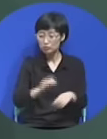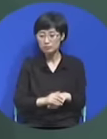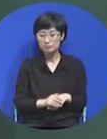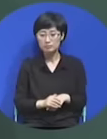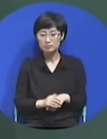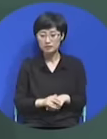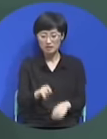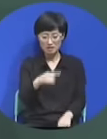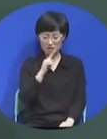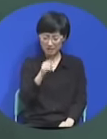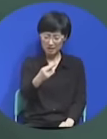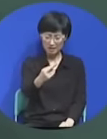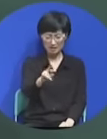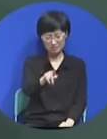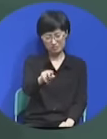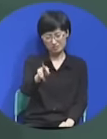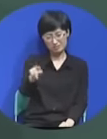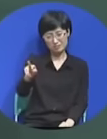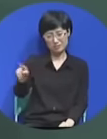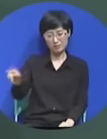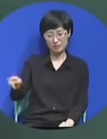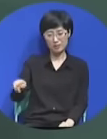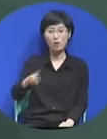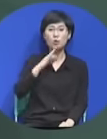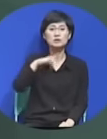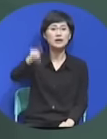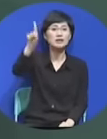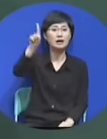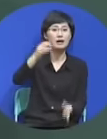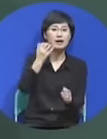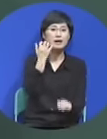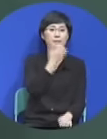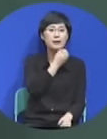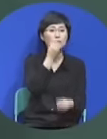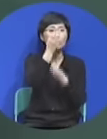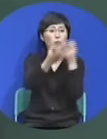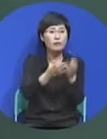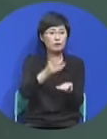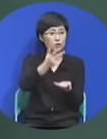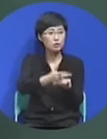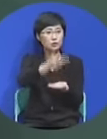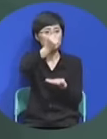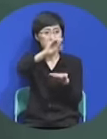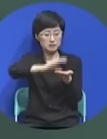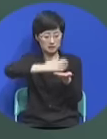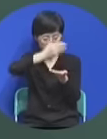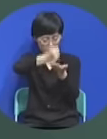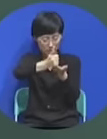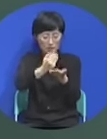就是这里. 다 틀리게 말하는데 베드로가 주는 그리스도시요 살아계신 하나님의 아들이십니다.